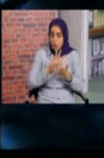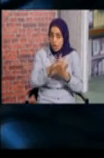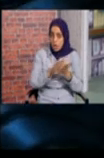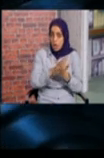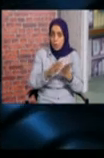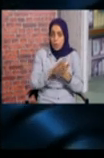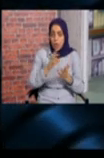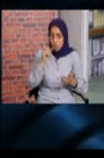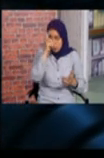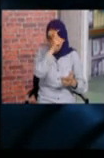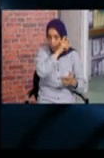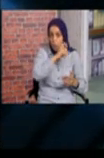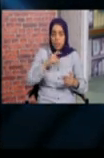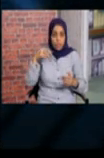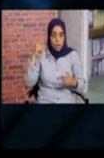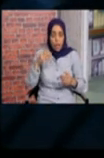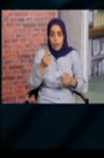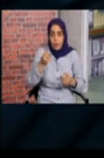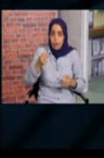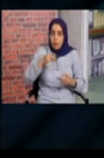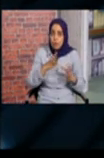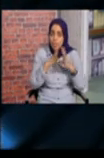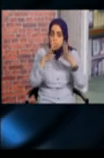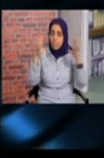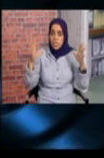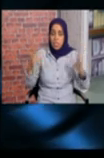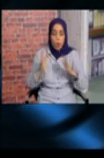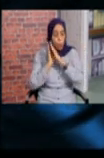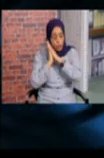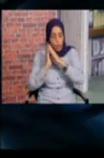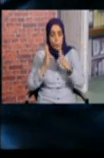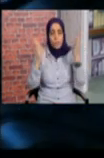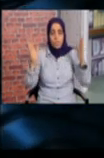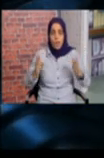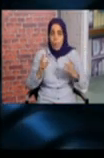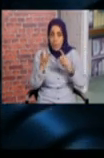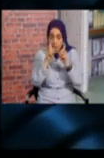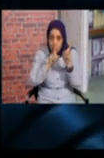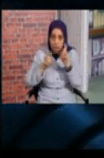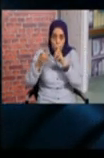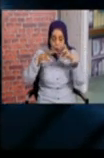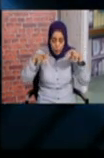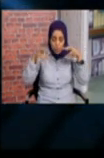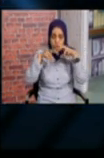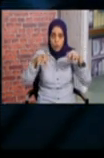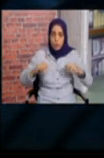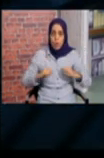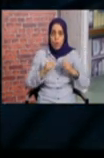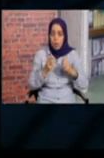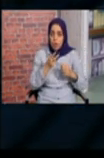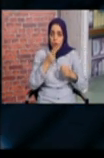بينام كتير، بيطلب فلوس كتير، يعني اي اعراض يقدروا يحددوا اذا كان هو ده عنده مشكله مع المخدرات او